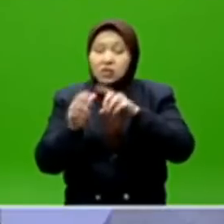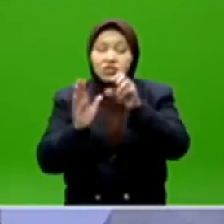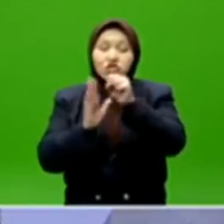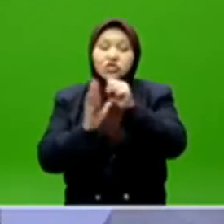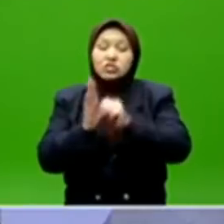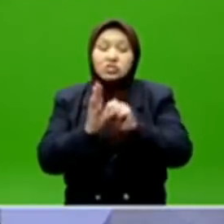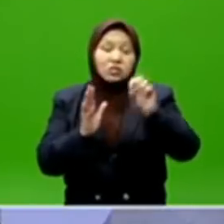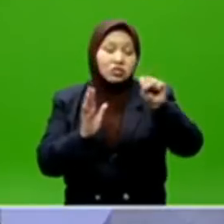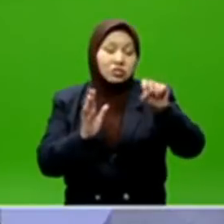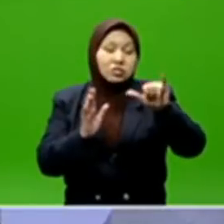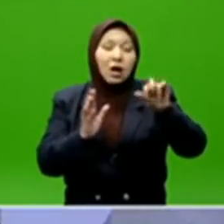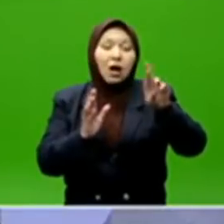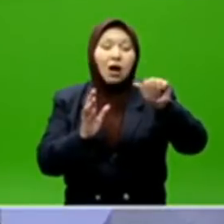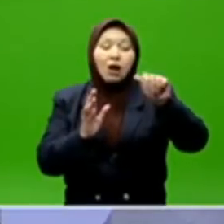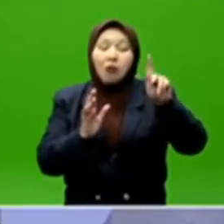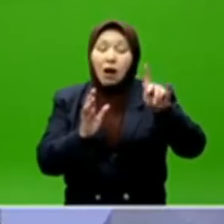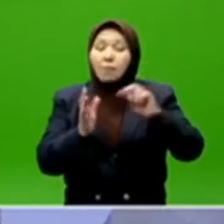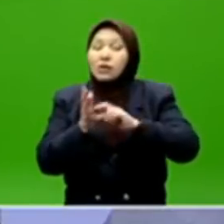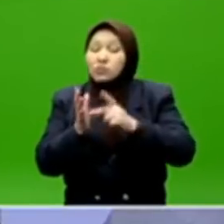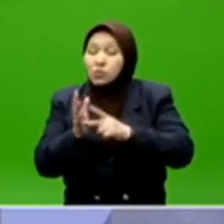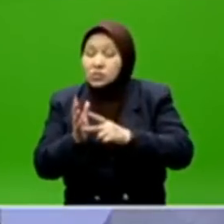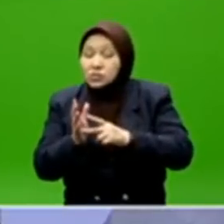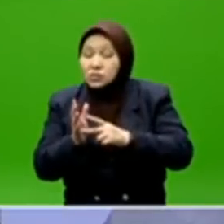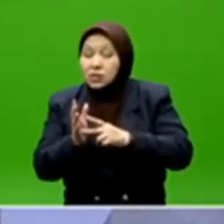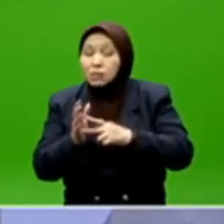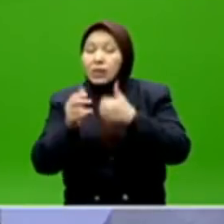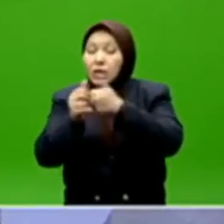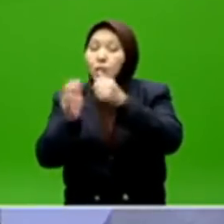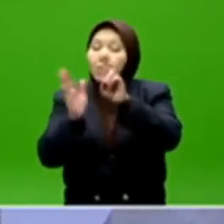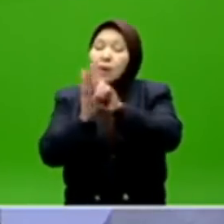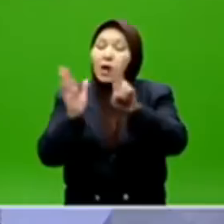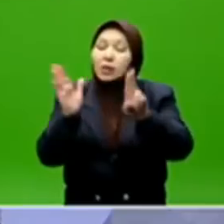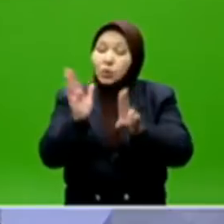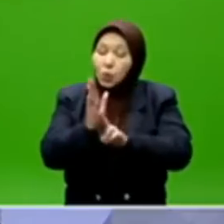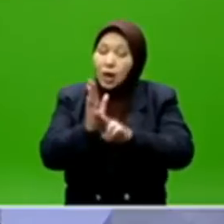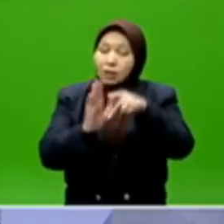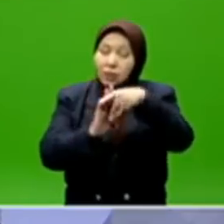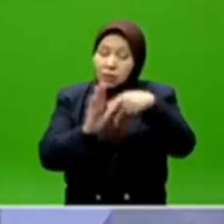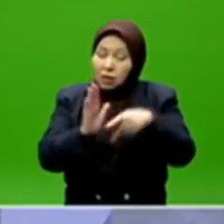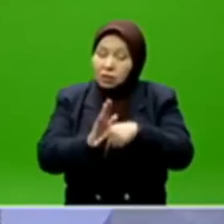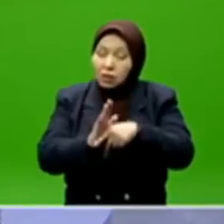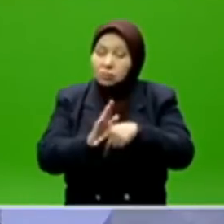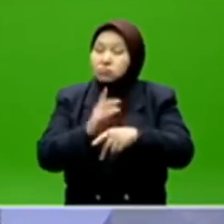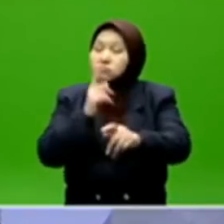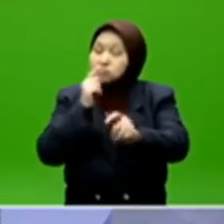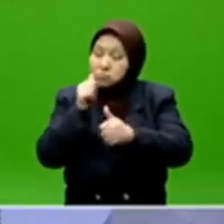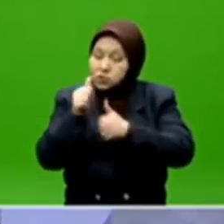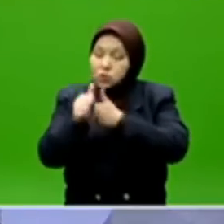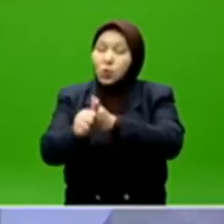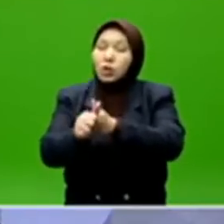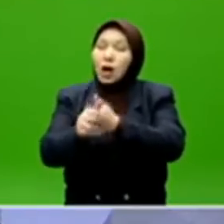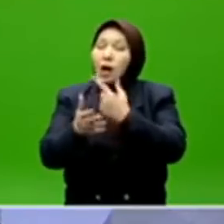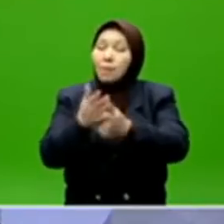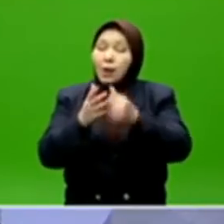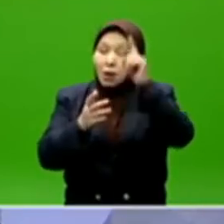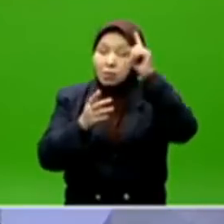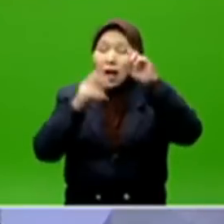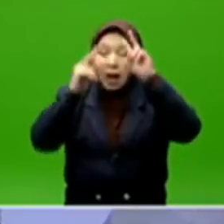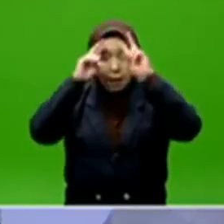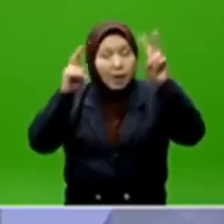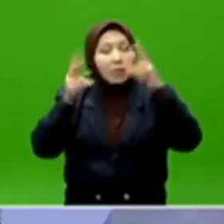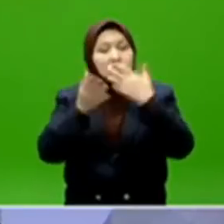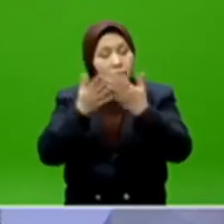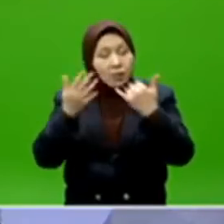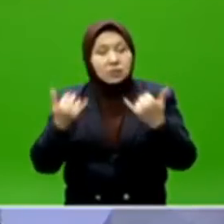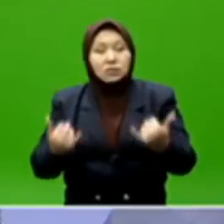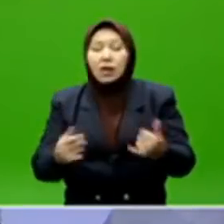takdir. Syara' maksudnya ialah apa? Mengikut peraturan, takdir, ketentuan Allah SWT. Salah satunya aman, memang aman sampai sekarang.